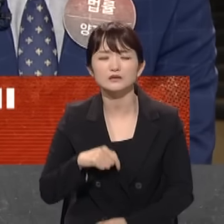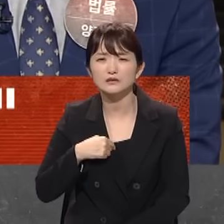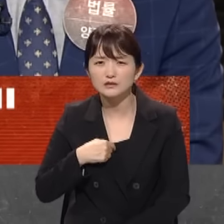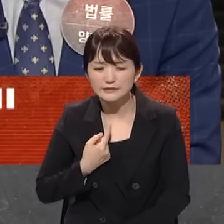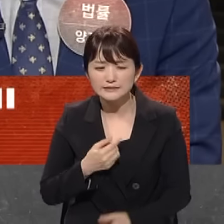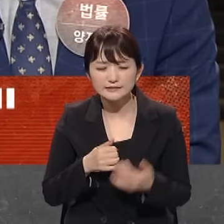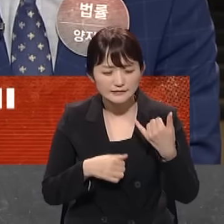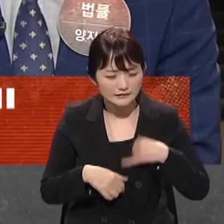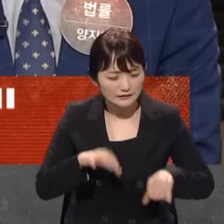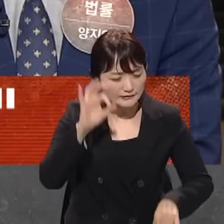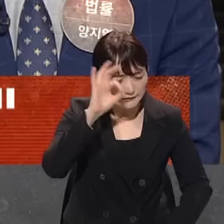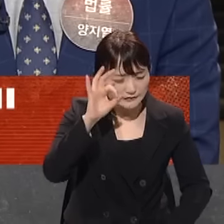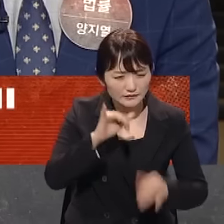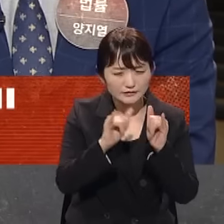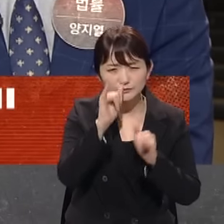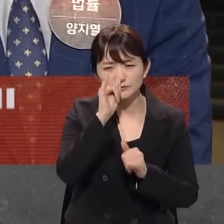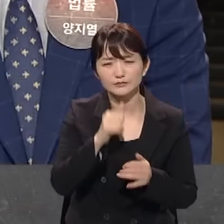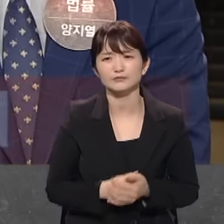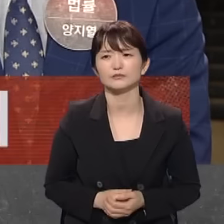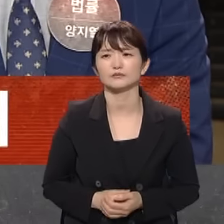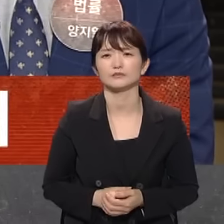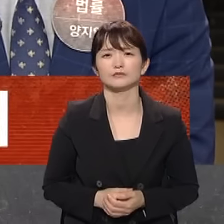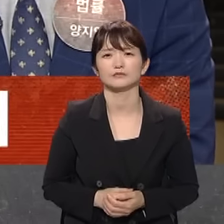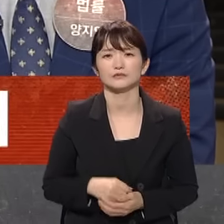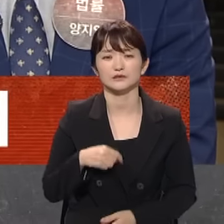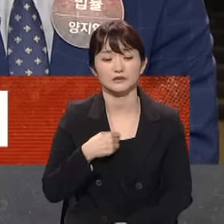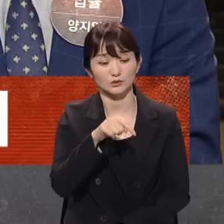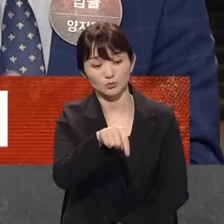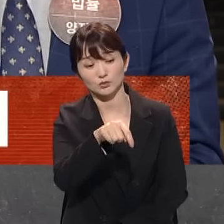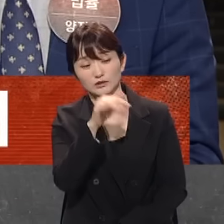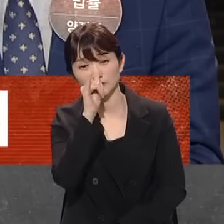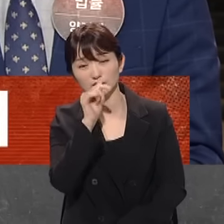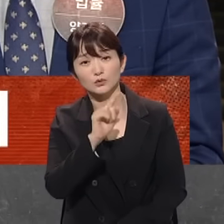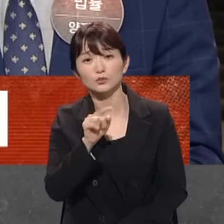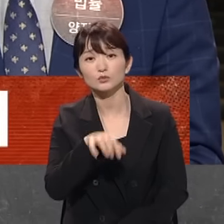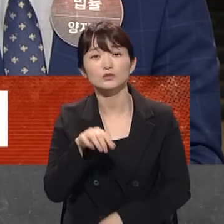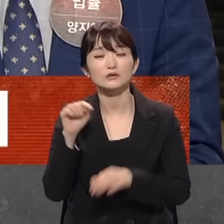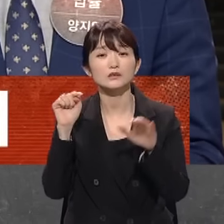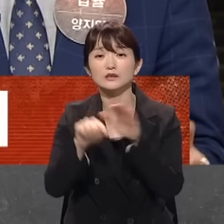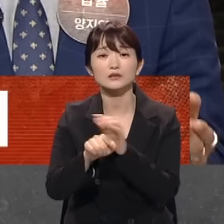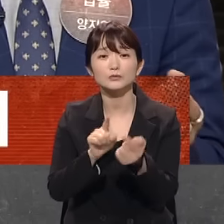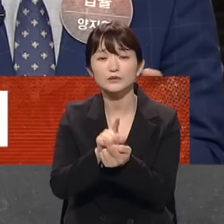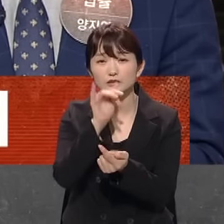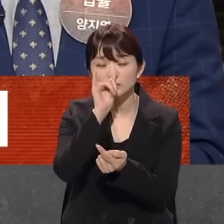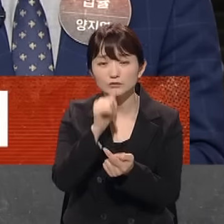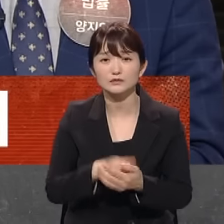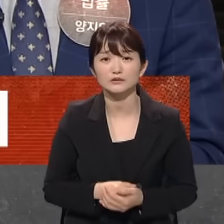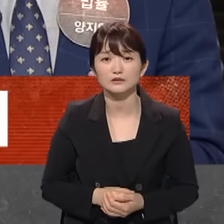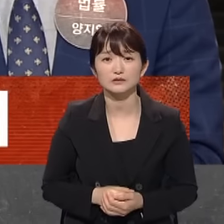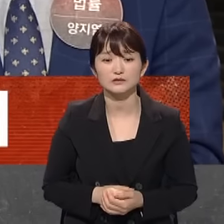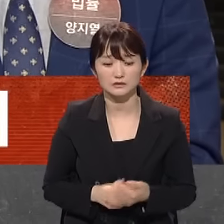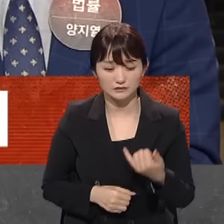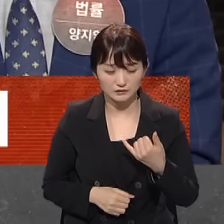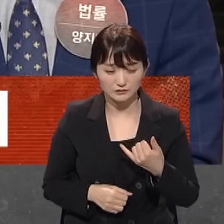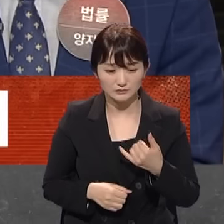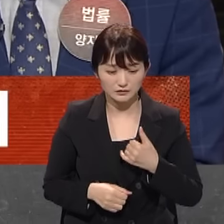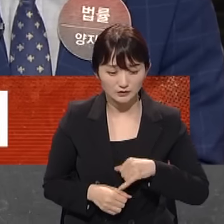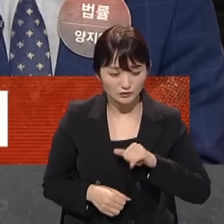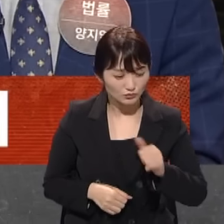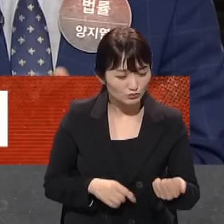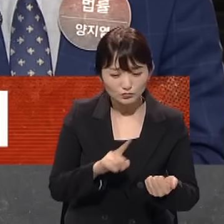뭐 자녀를 찾는 사람도 있었고요. 지금 자식이 저기 있었다라고 하는데 어디로 가야 만날 수 있냐. 그리고 뭐 사망했는지 아니었는지